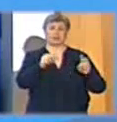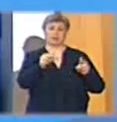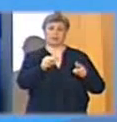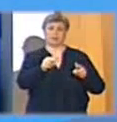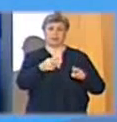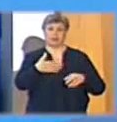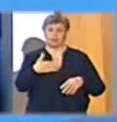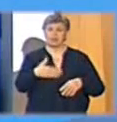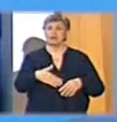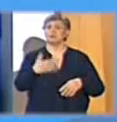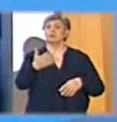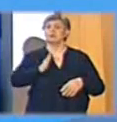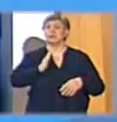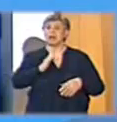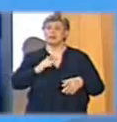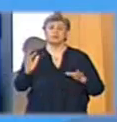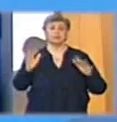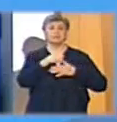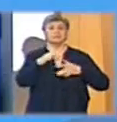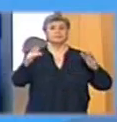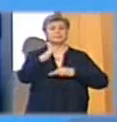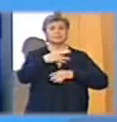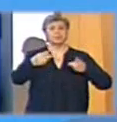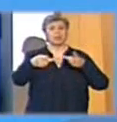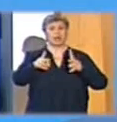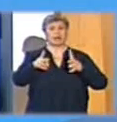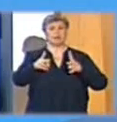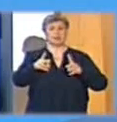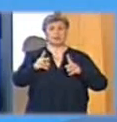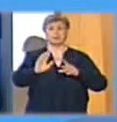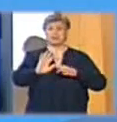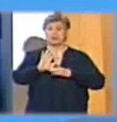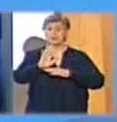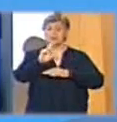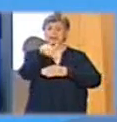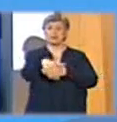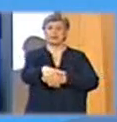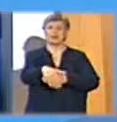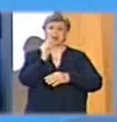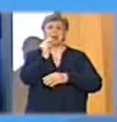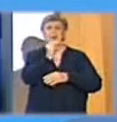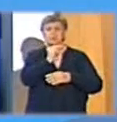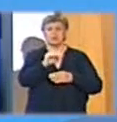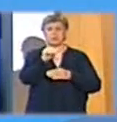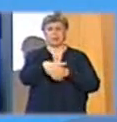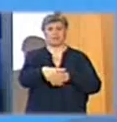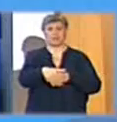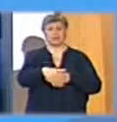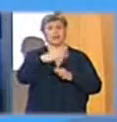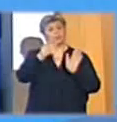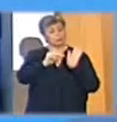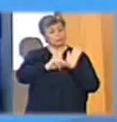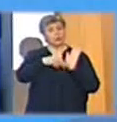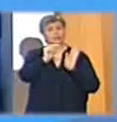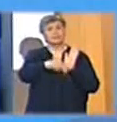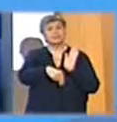τέτοια τα οποία νομίζω ότι μέχρι το βράδυ που θα έχει υπογραφεί και το τελικό, μέχρι το απόγευμα δηλαδή που θα υπογραφεί και το τελικό MOU,